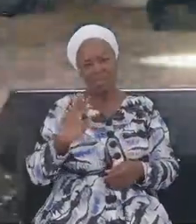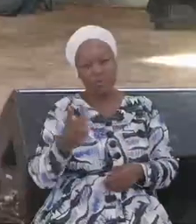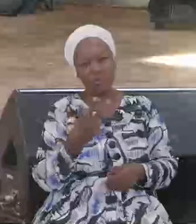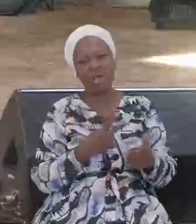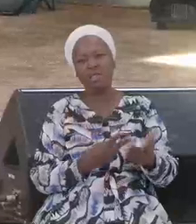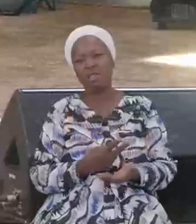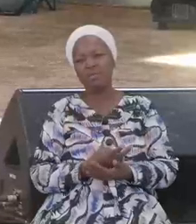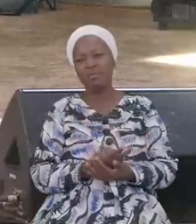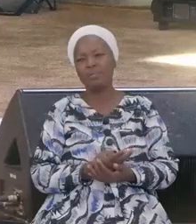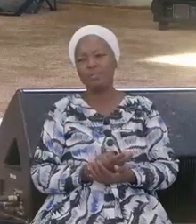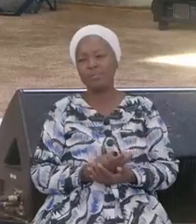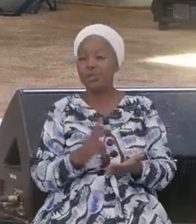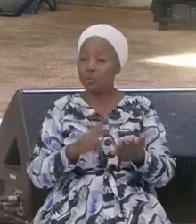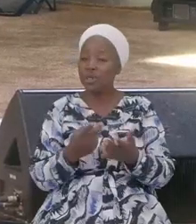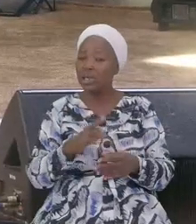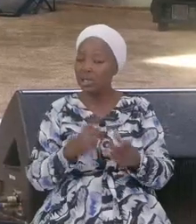Certains pensent que